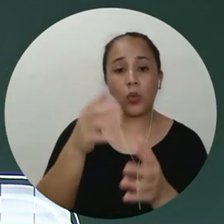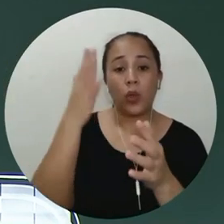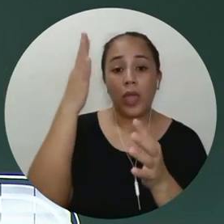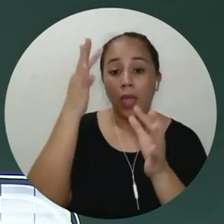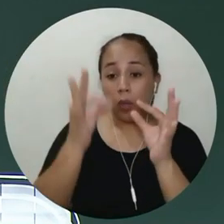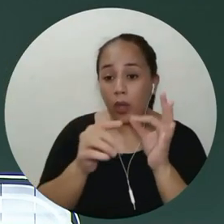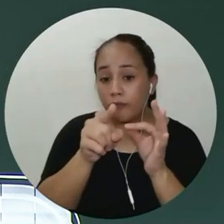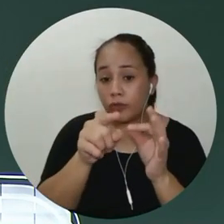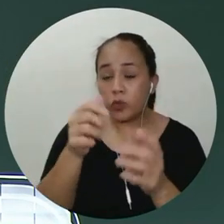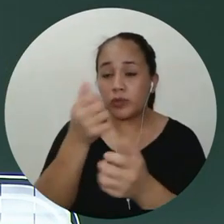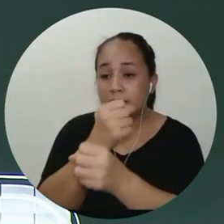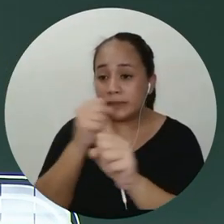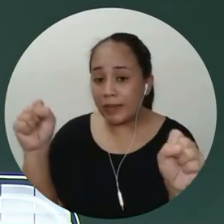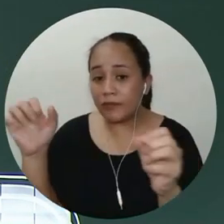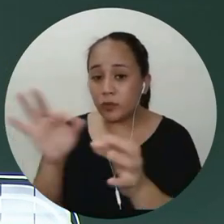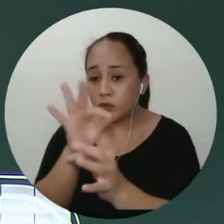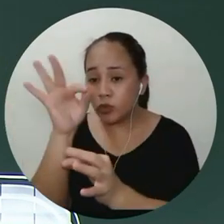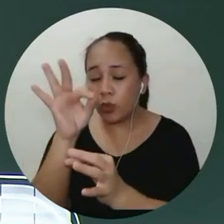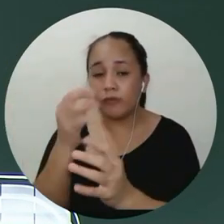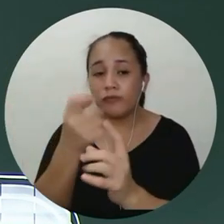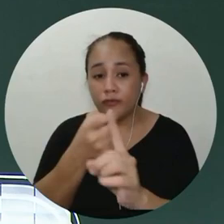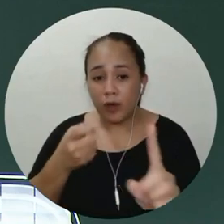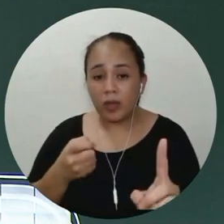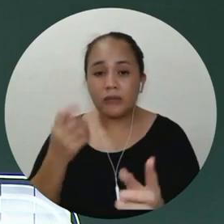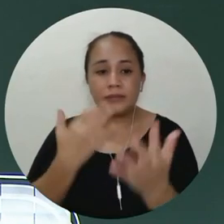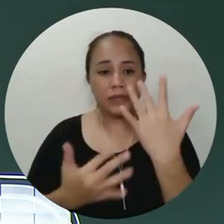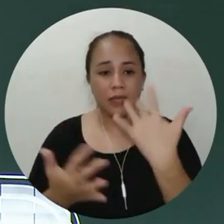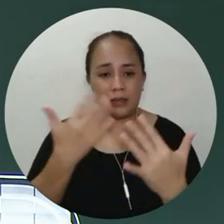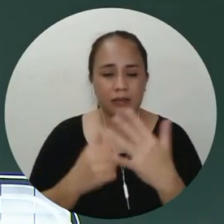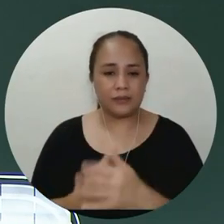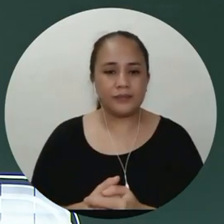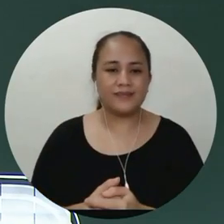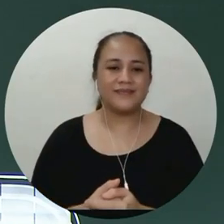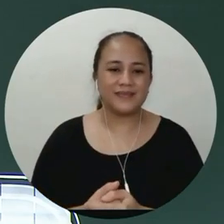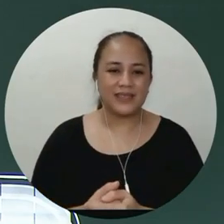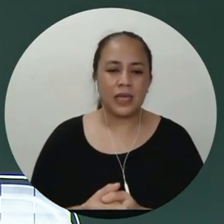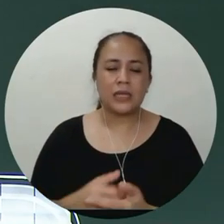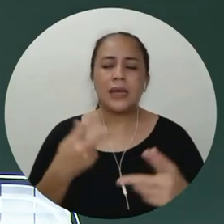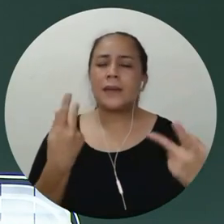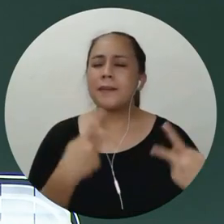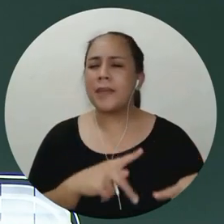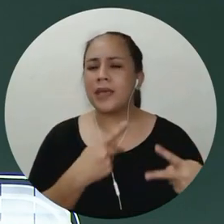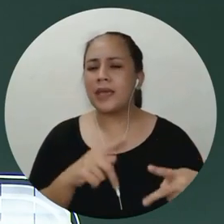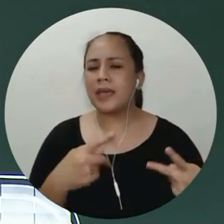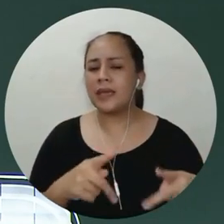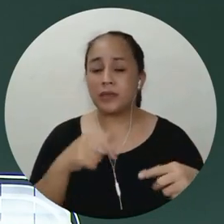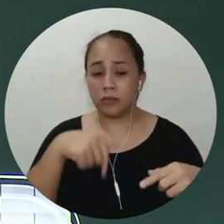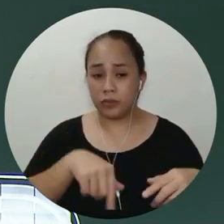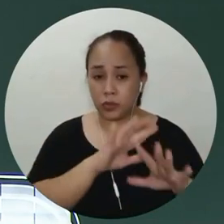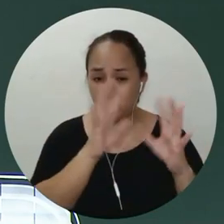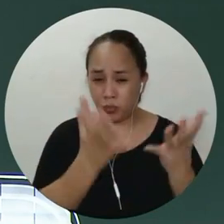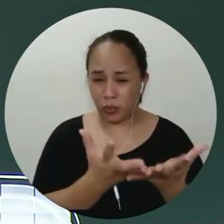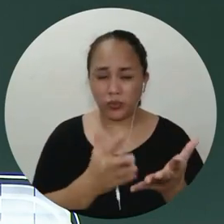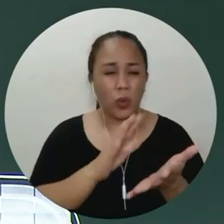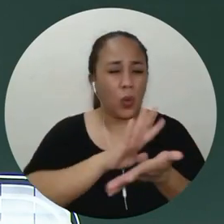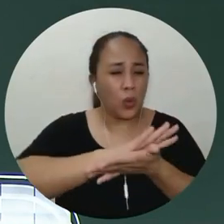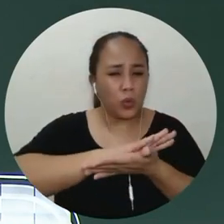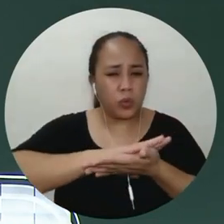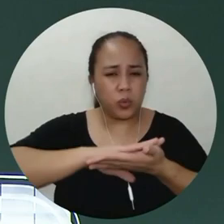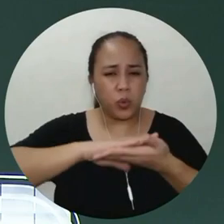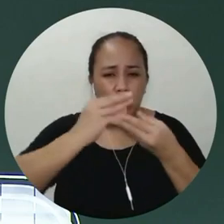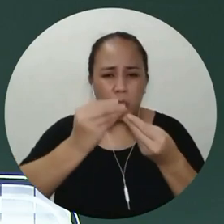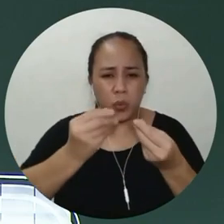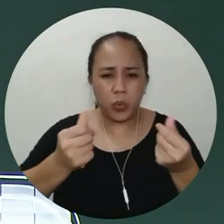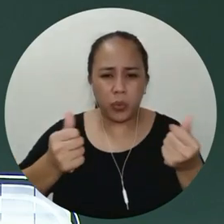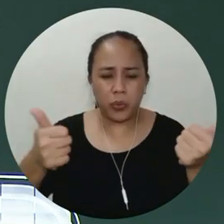from dying in hell? 세상 거는 다 썩어질 거예요. The things in this world will all fade away. 이 땅에서 하나님 나라에 영원한 축복